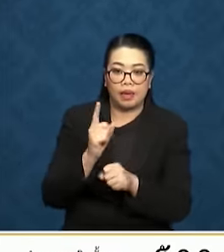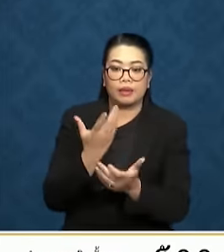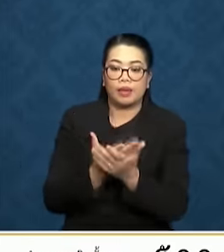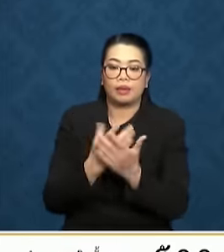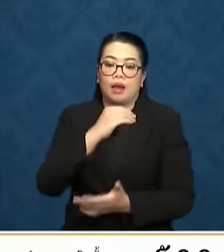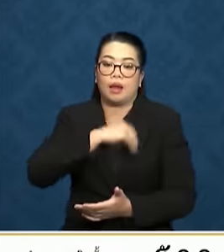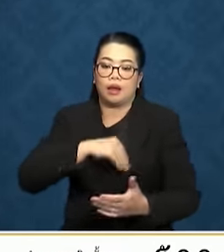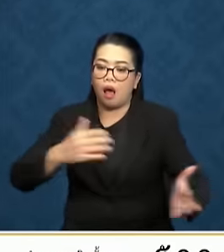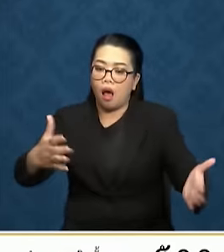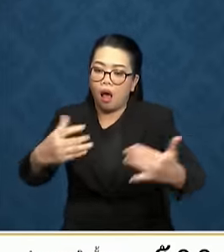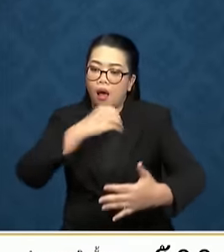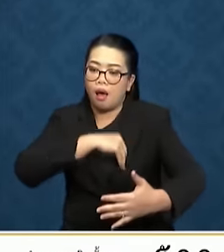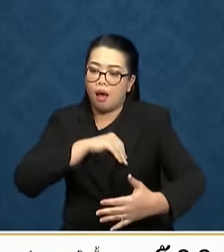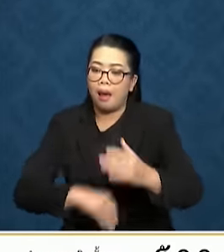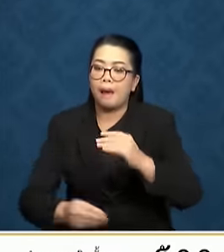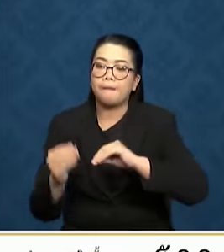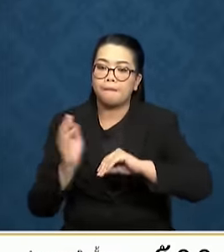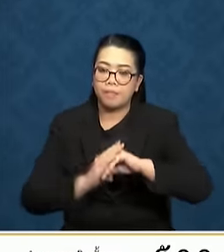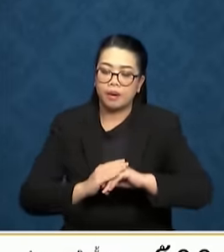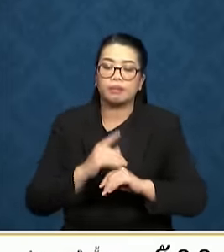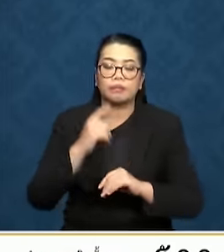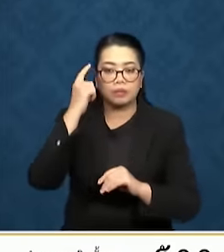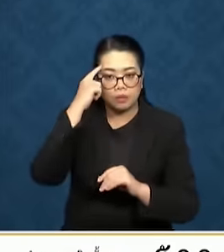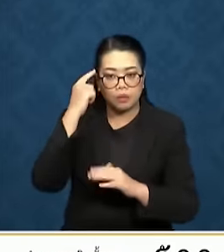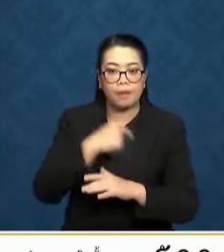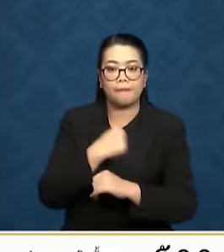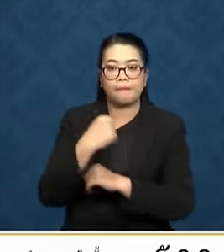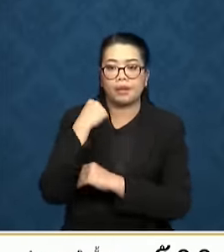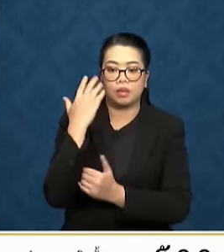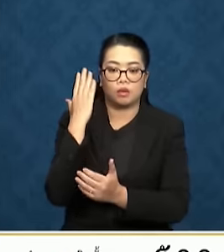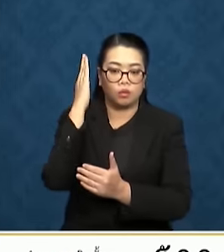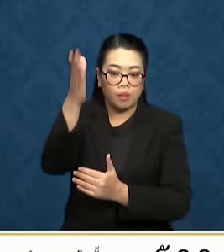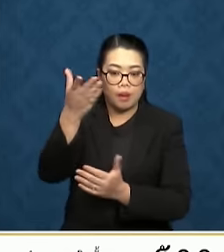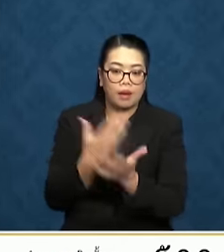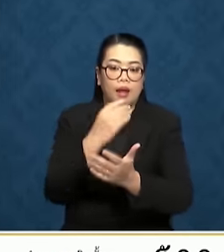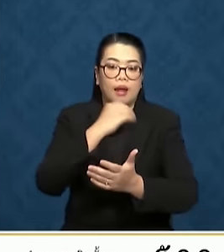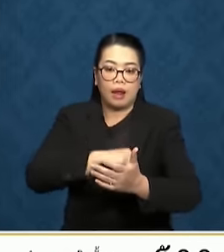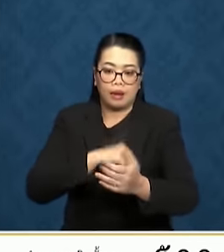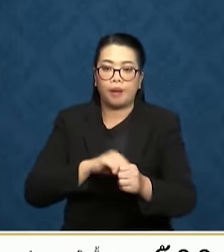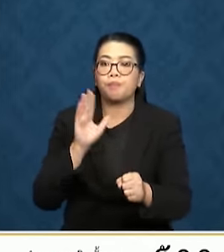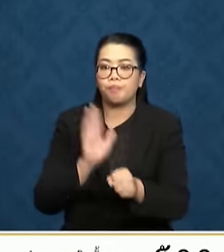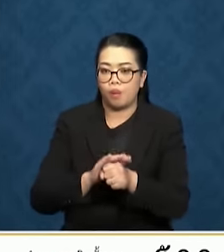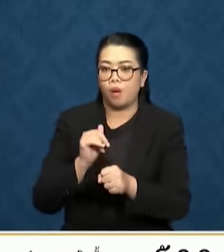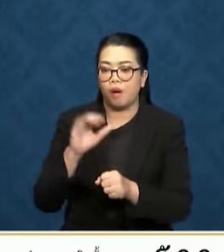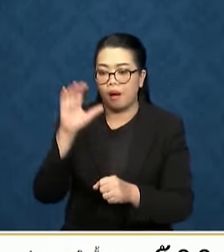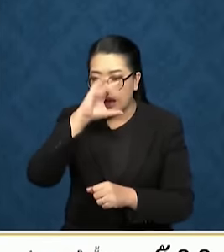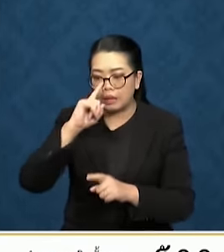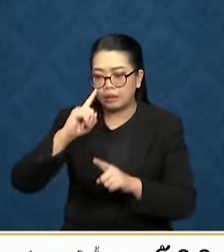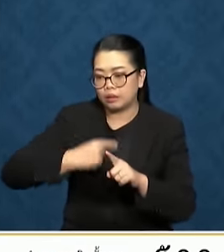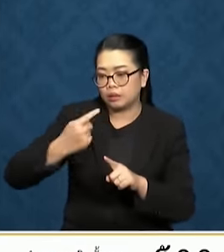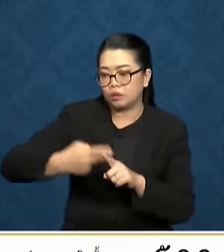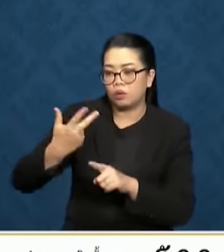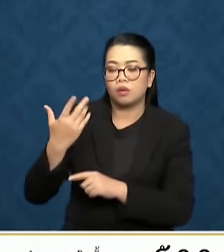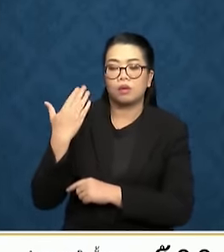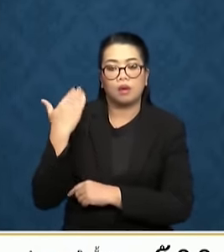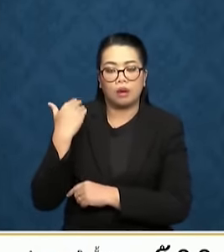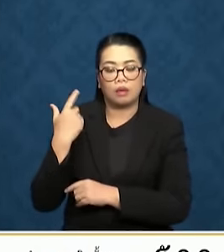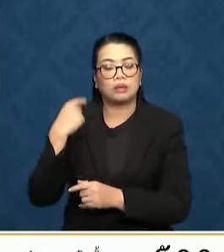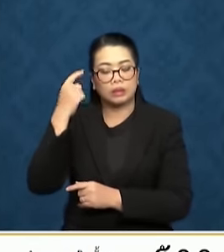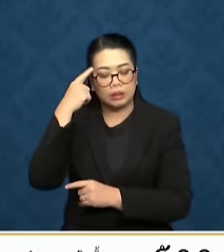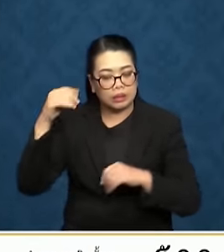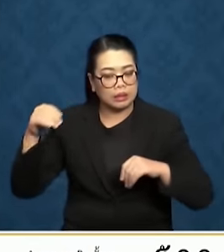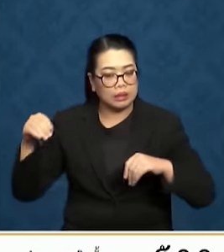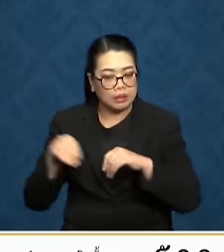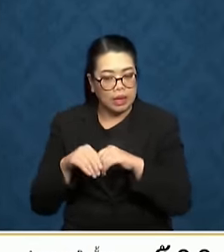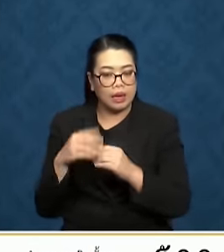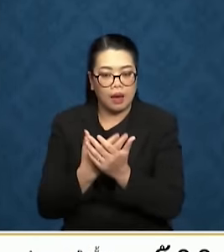สามารถทำให้ประชาชนมั่นใจได้ว่ารายได้ในอนาคตหรือรายได้ในช่วง 1เดือน 2เดือนที่ผ่านมาที่ที่จะถึงเนี่ย